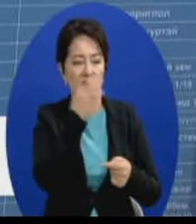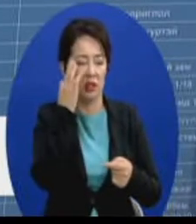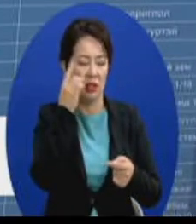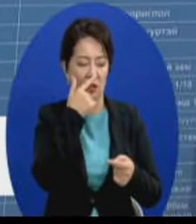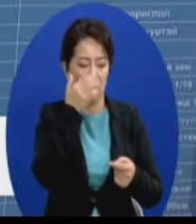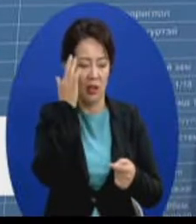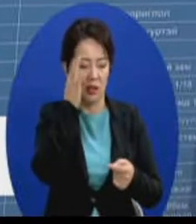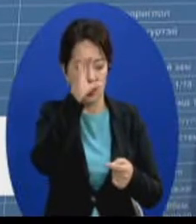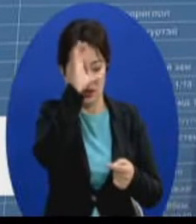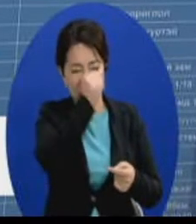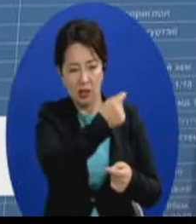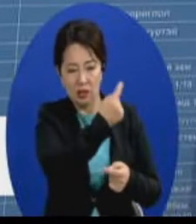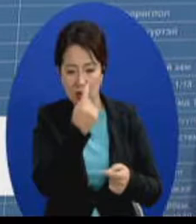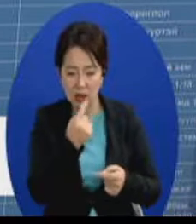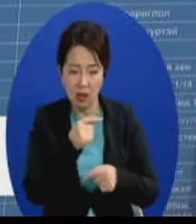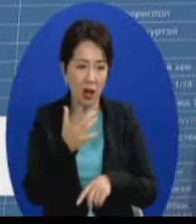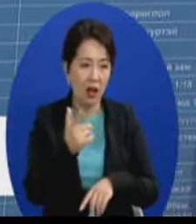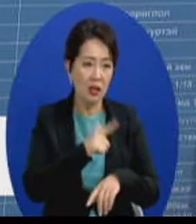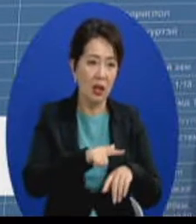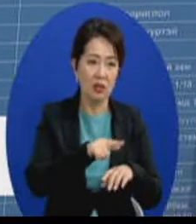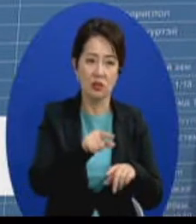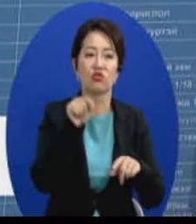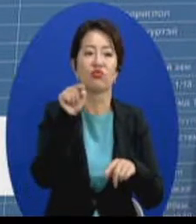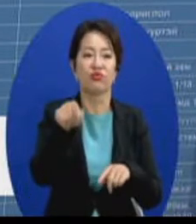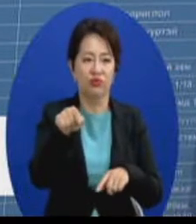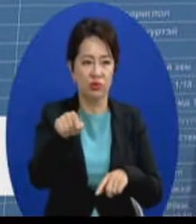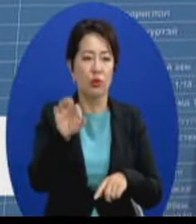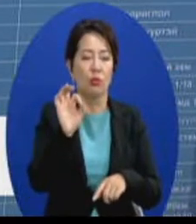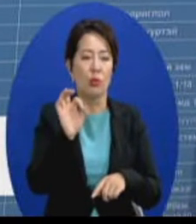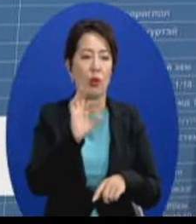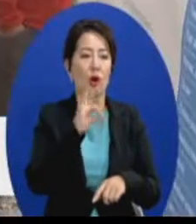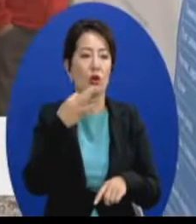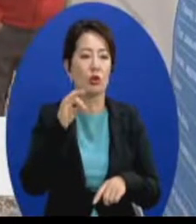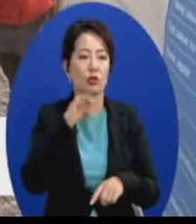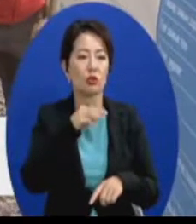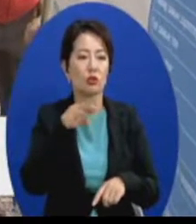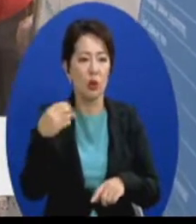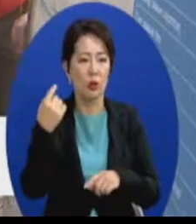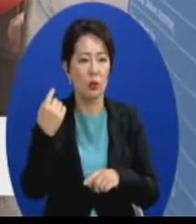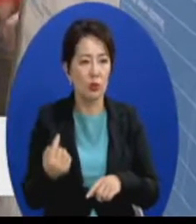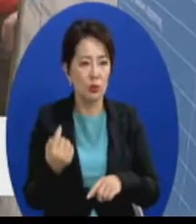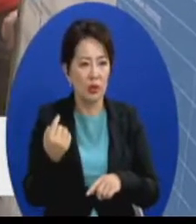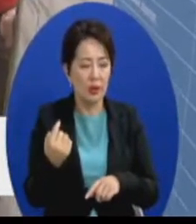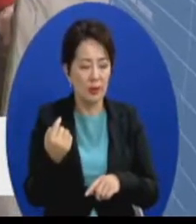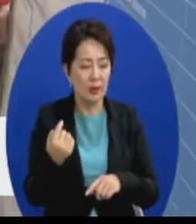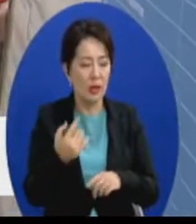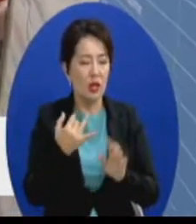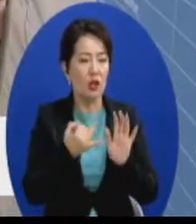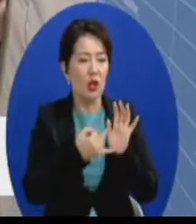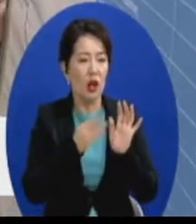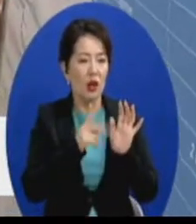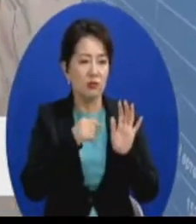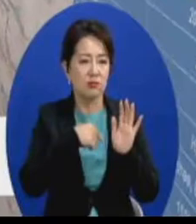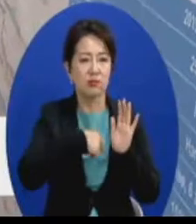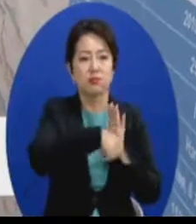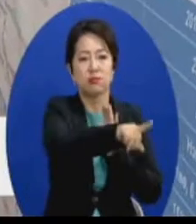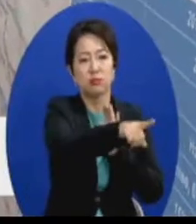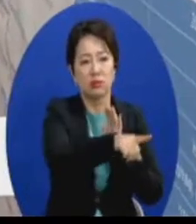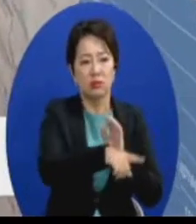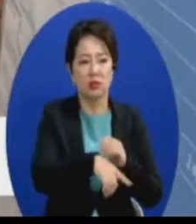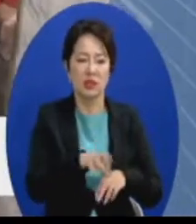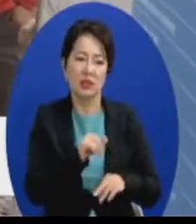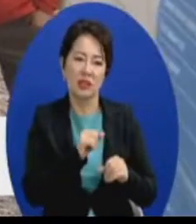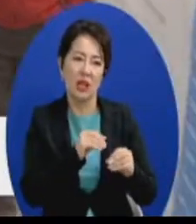гадаад хэргийн сайд хурж ирээд тодорхой цэгээ тохироод одоо бид бол энд өртөн дээр ирж хүлээж байгаа цаашаа 7 орчим км байж байгаа. Энэ 7 орчим